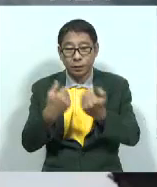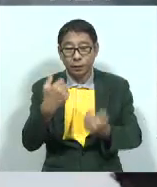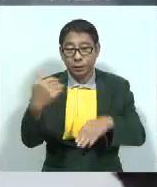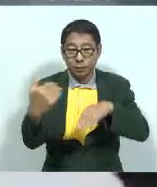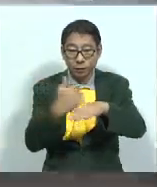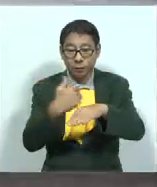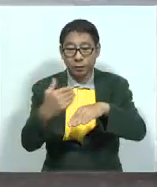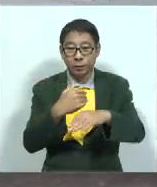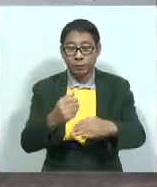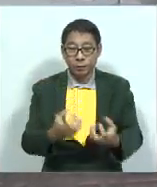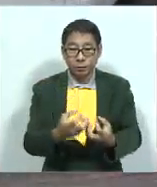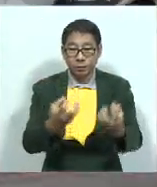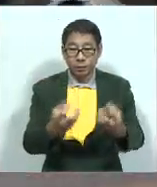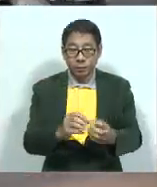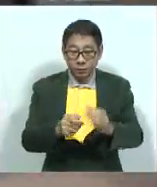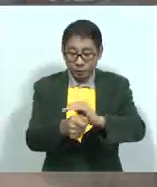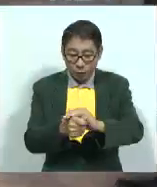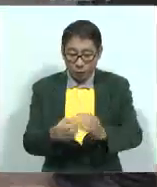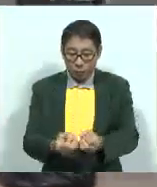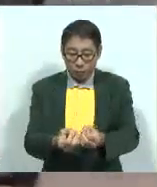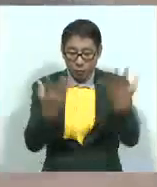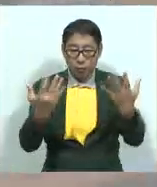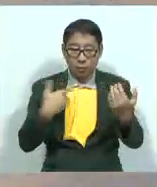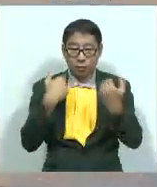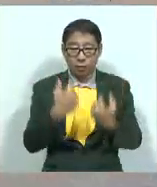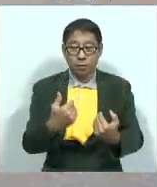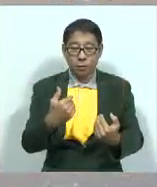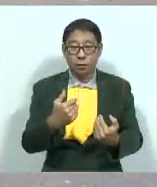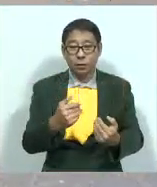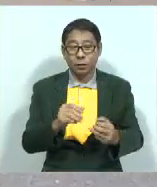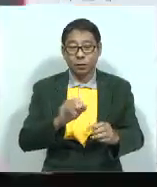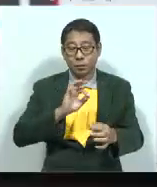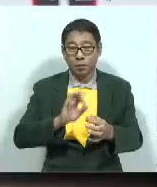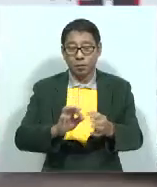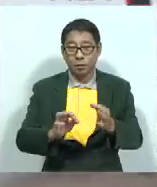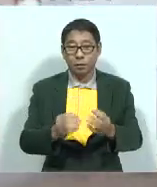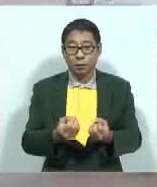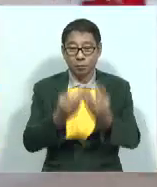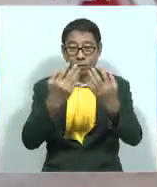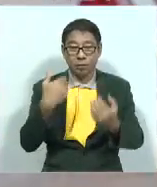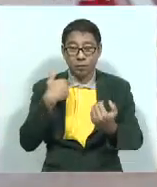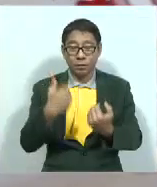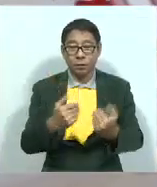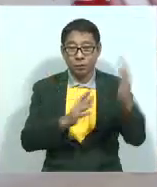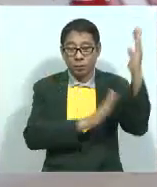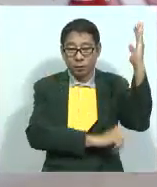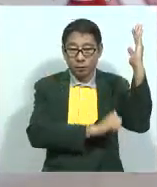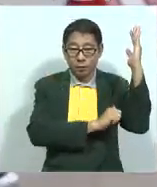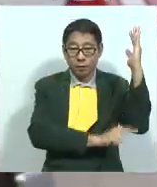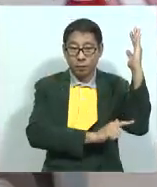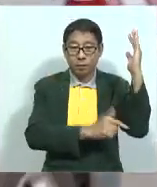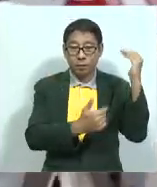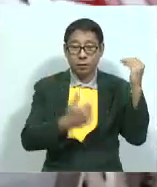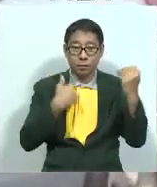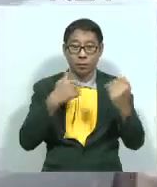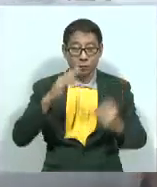างดังกล่าวนำวัตถุระเบิดที่ซุกซ่อนมากับยานพาหนะเข้ามาก่อเหตุในพื้นที่เขตเมืองค่ะ แหล่งข่